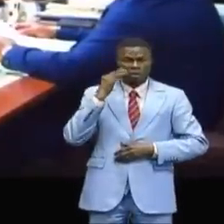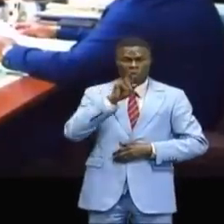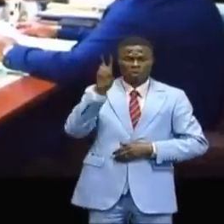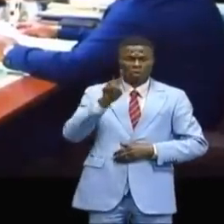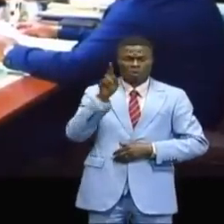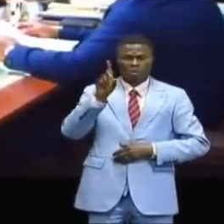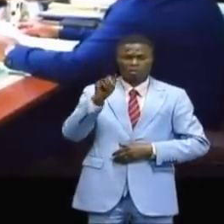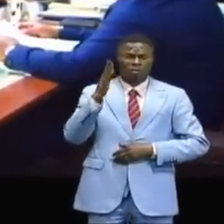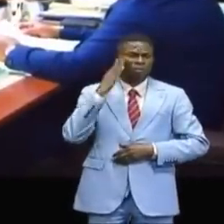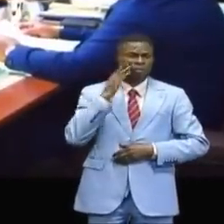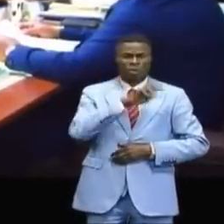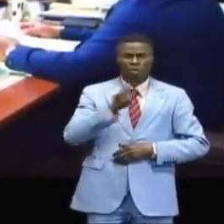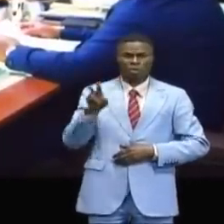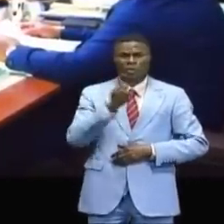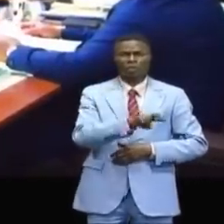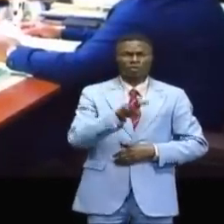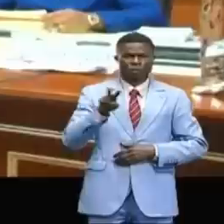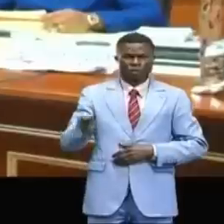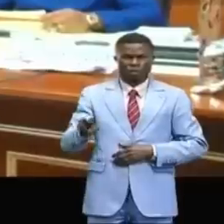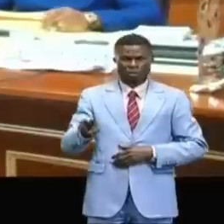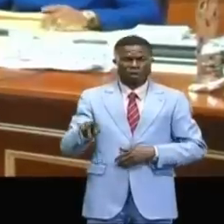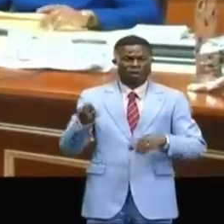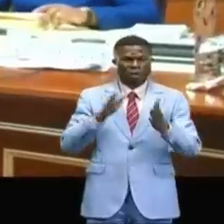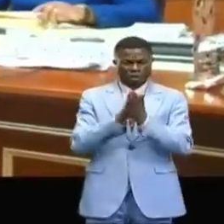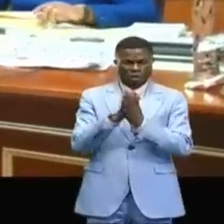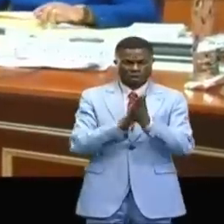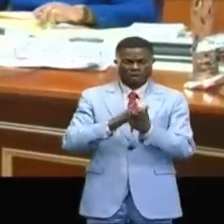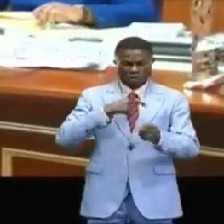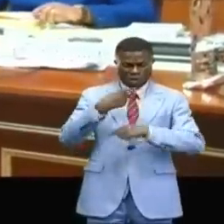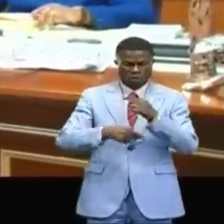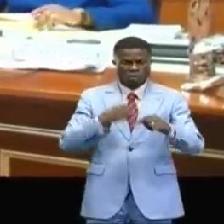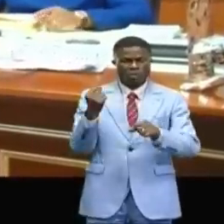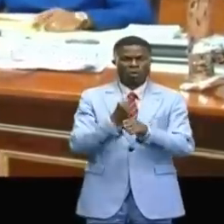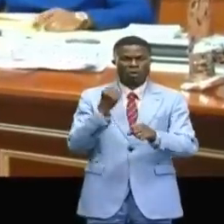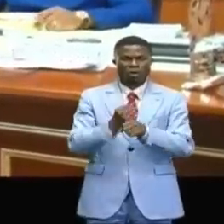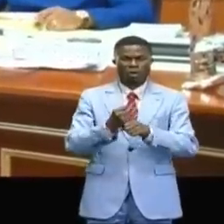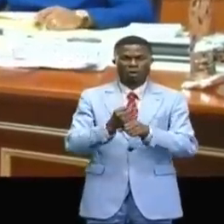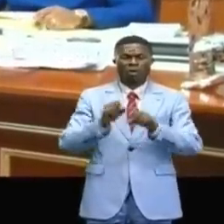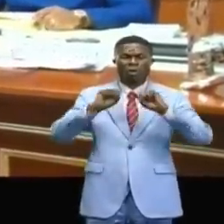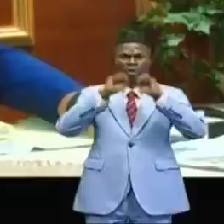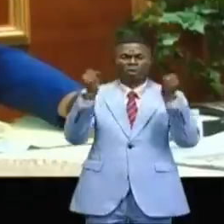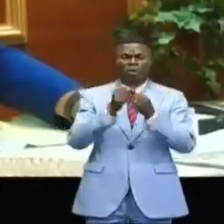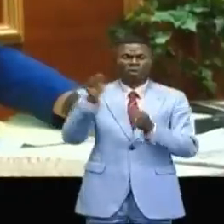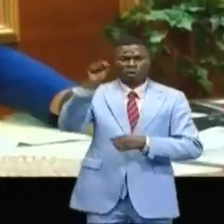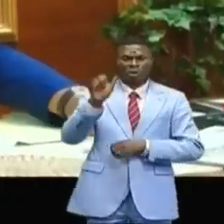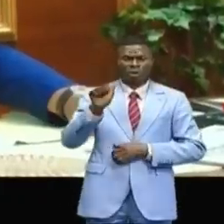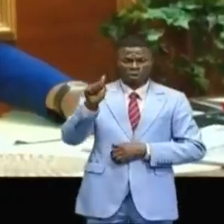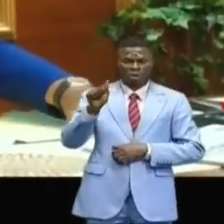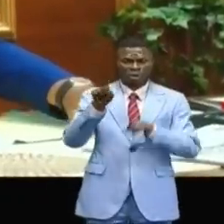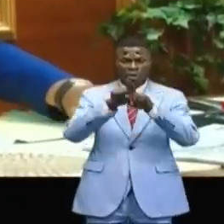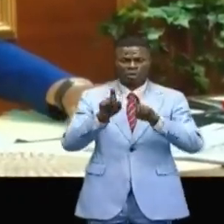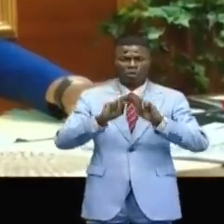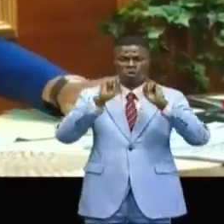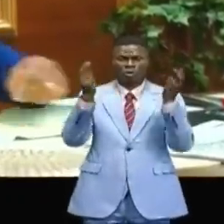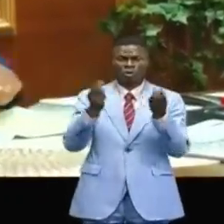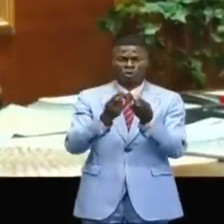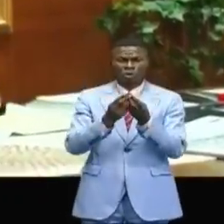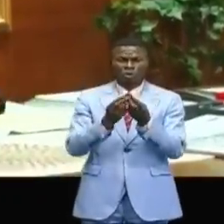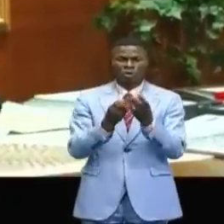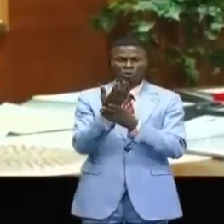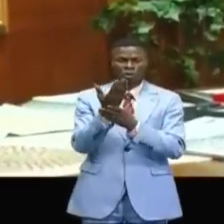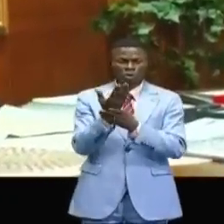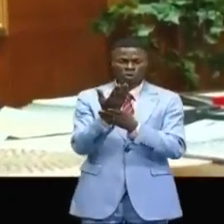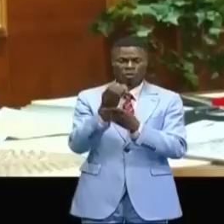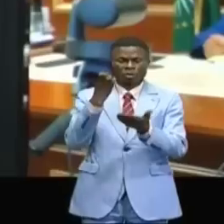vendredi 20 mai 2022 relative à la relance des activités de la Socir SA et celle de l'usine de production des